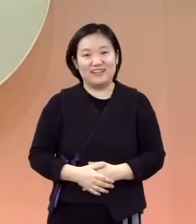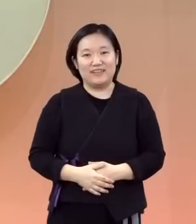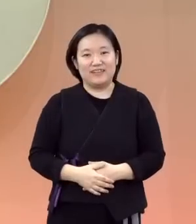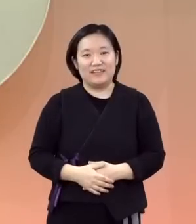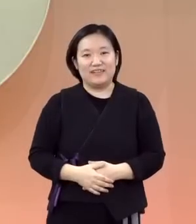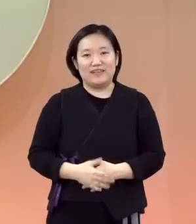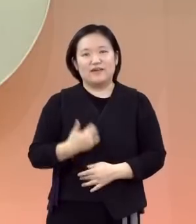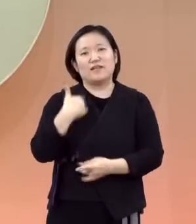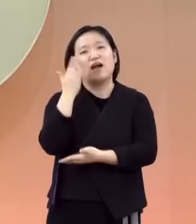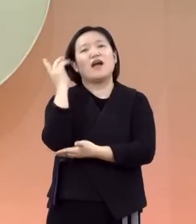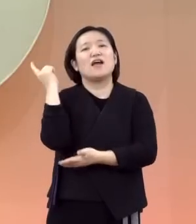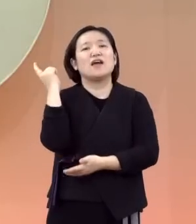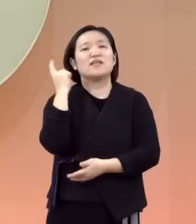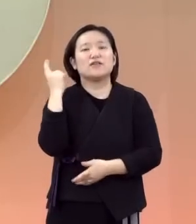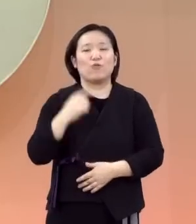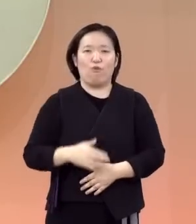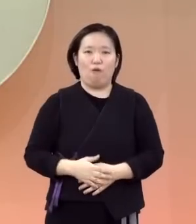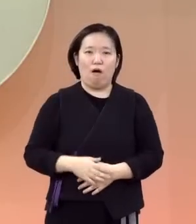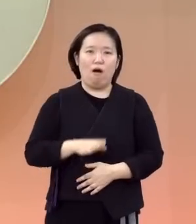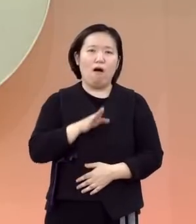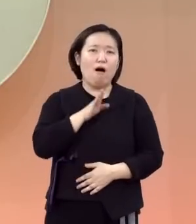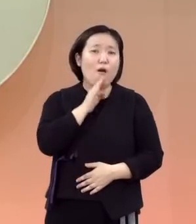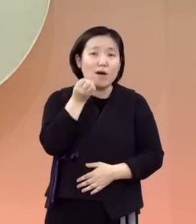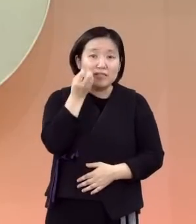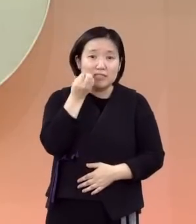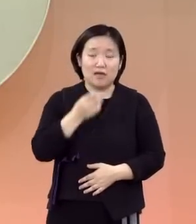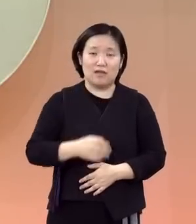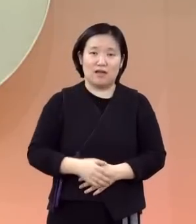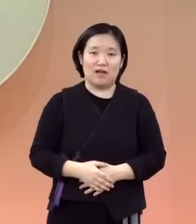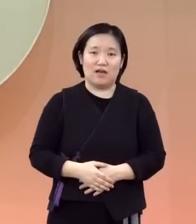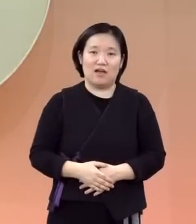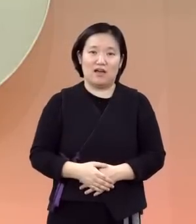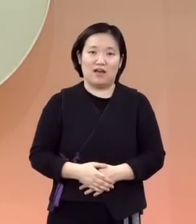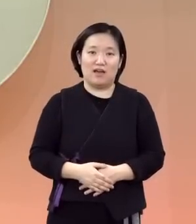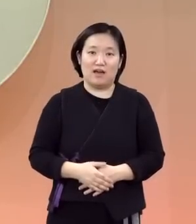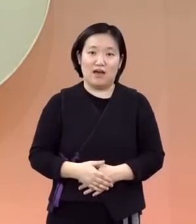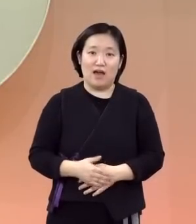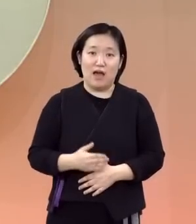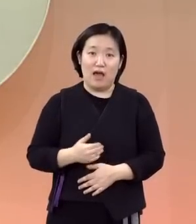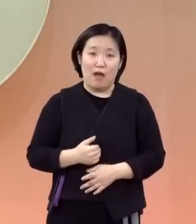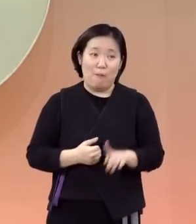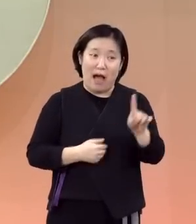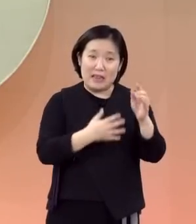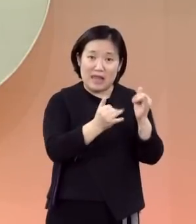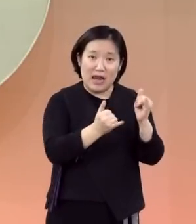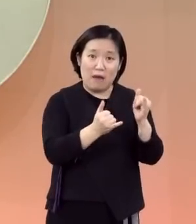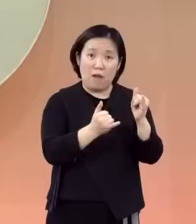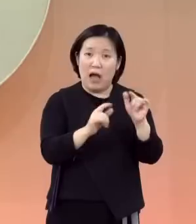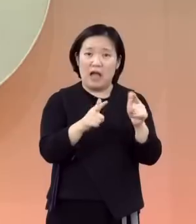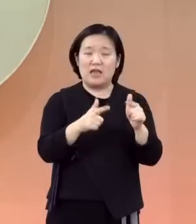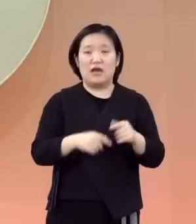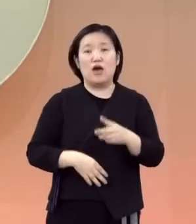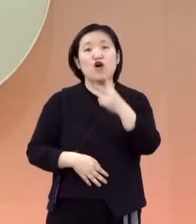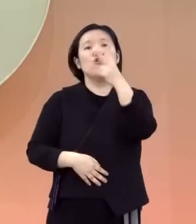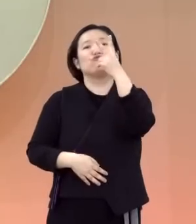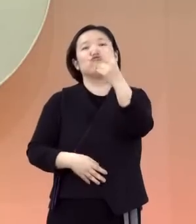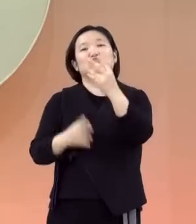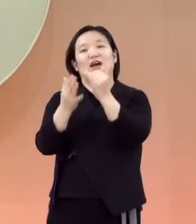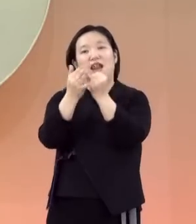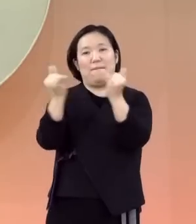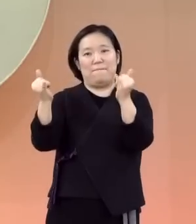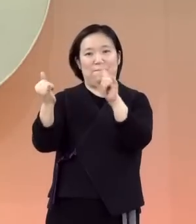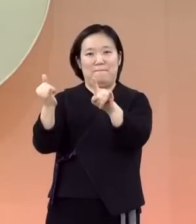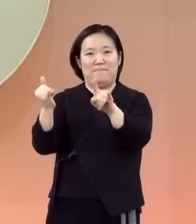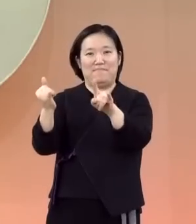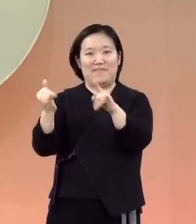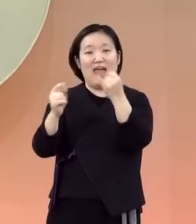그이야기를듣고나서"와, 정말놀라운이야기네."라고생각했어요.한 사람이